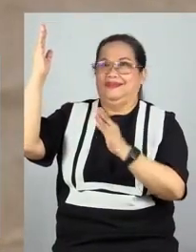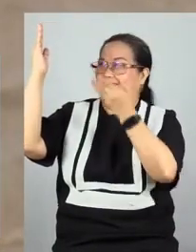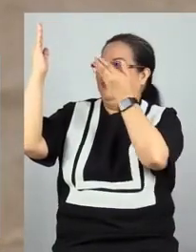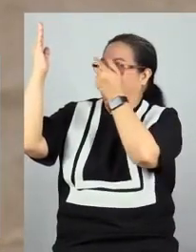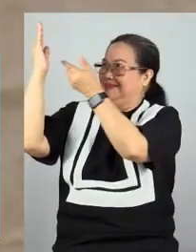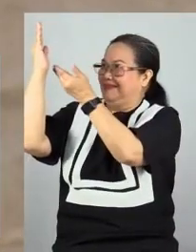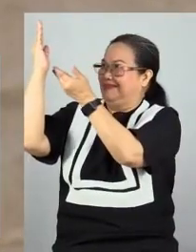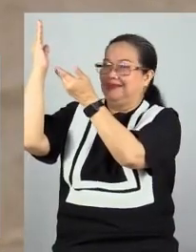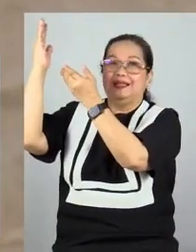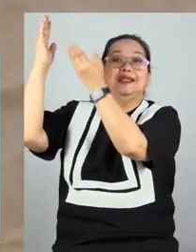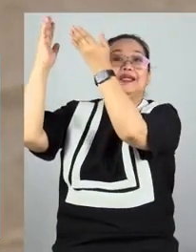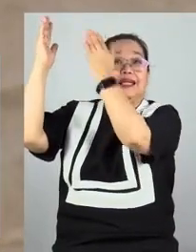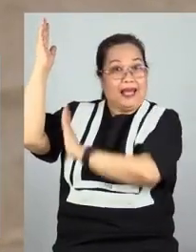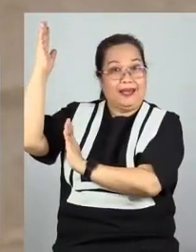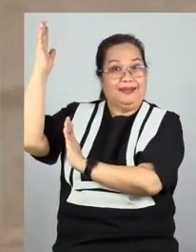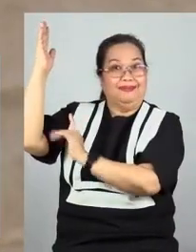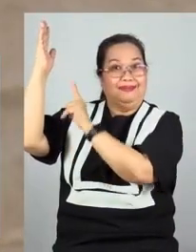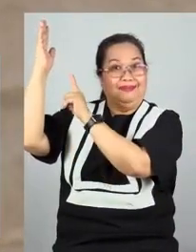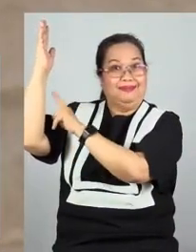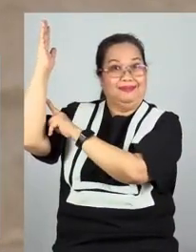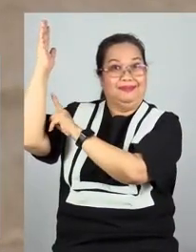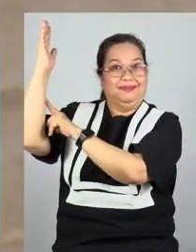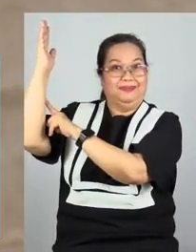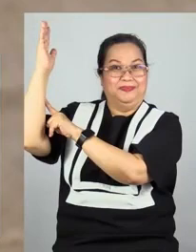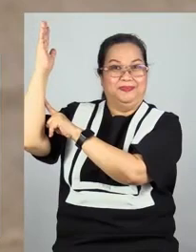He is God.